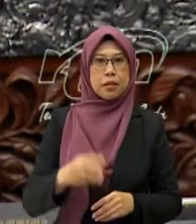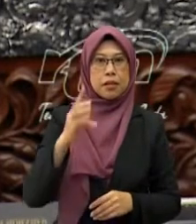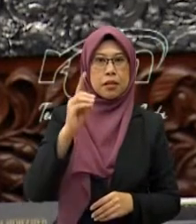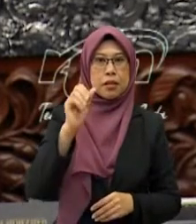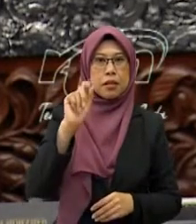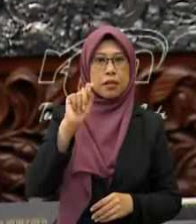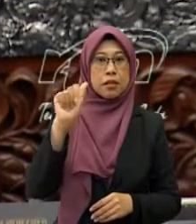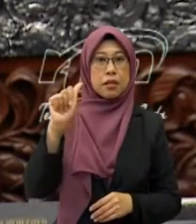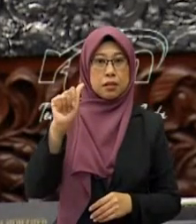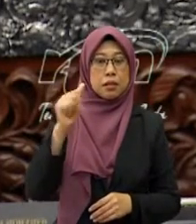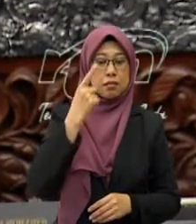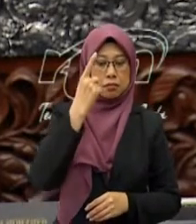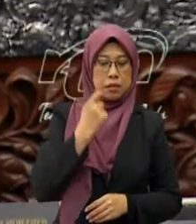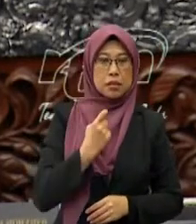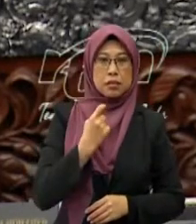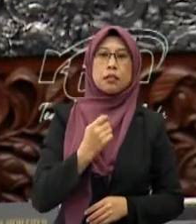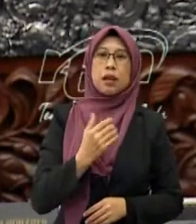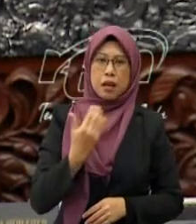sebagaimana